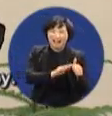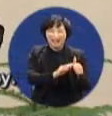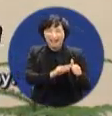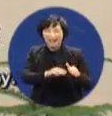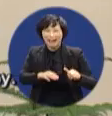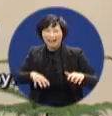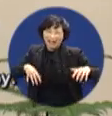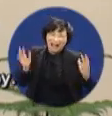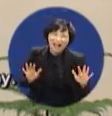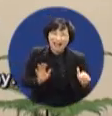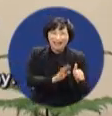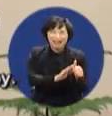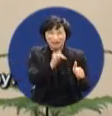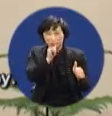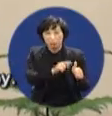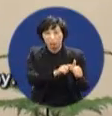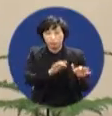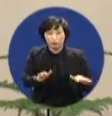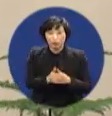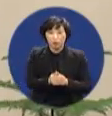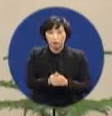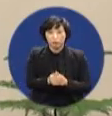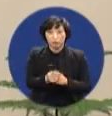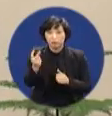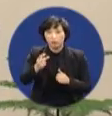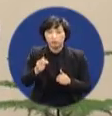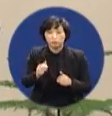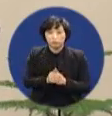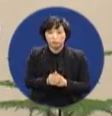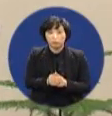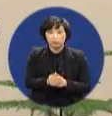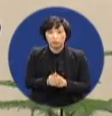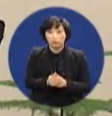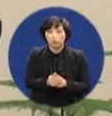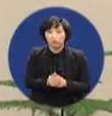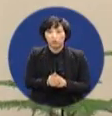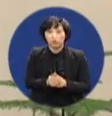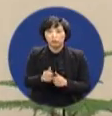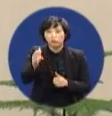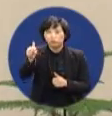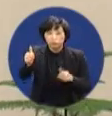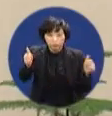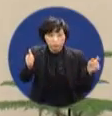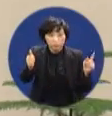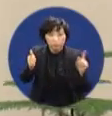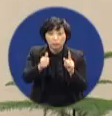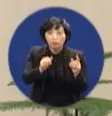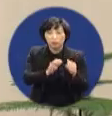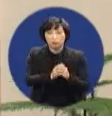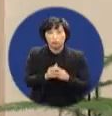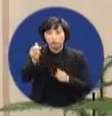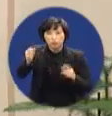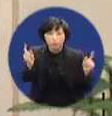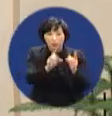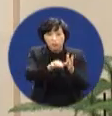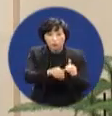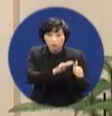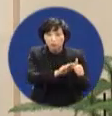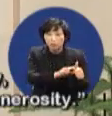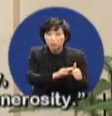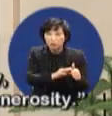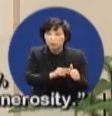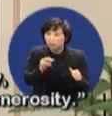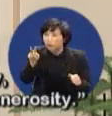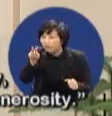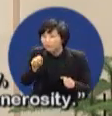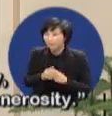얼마나 좋았겠어. 근데 그가 다시 주인을 만나, 그 주인을 만나서 떳떳합니까? 감사합니다. 감사합니다. 눈치